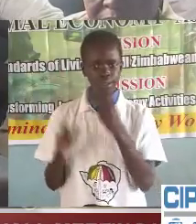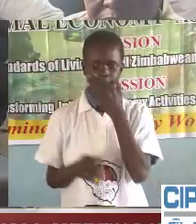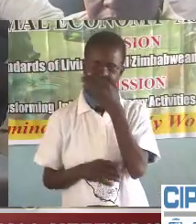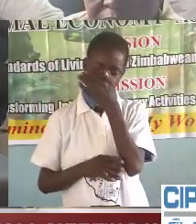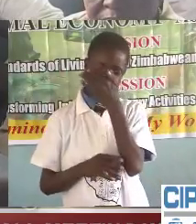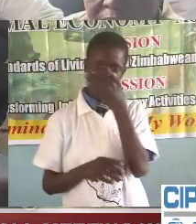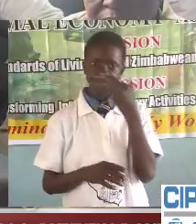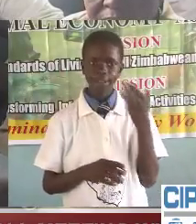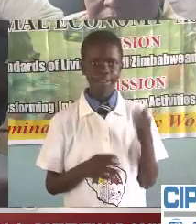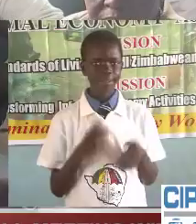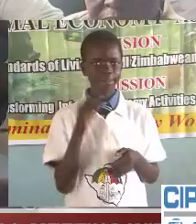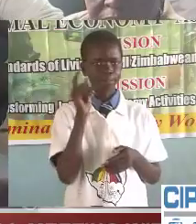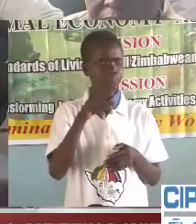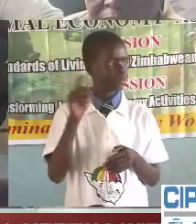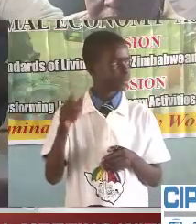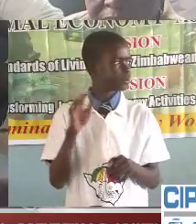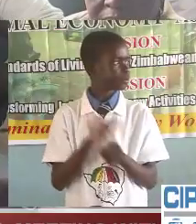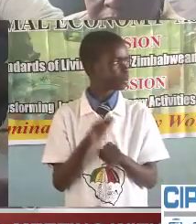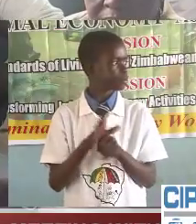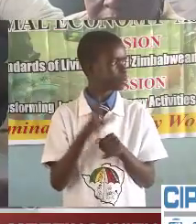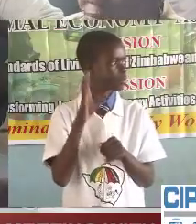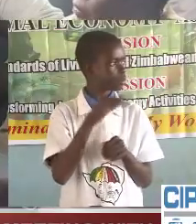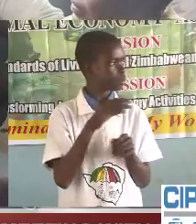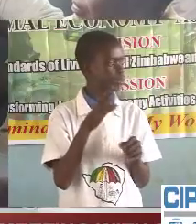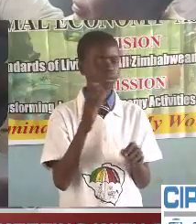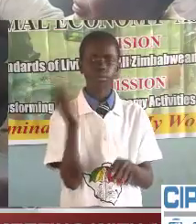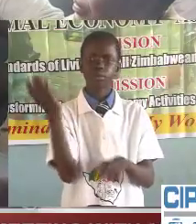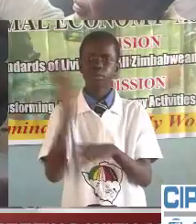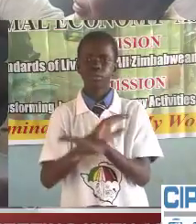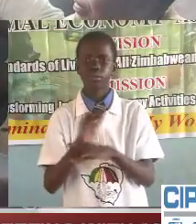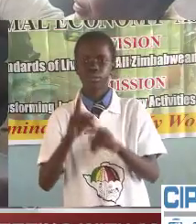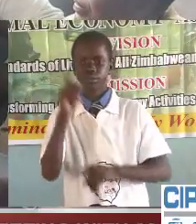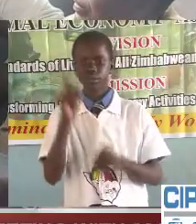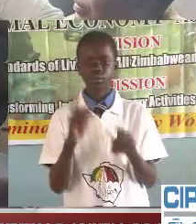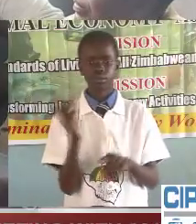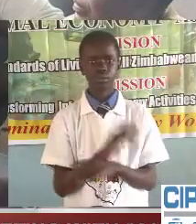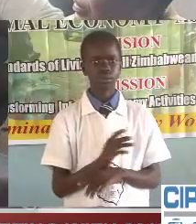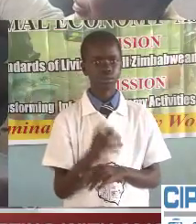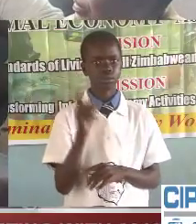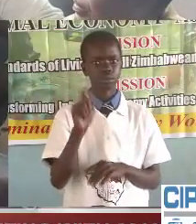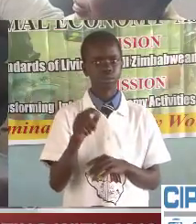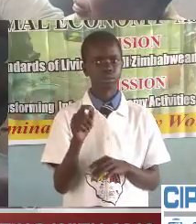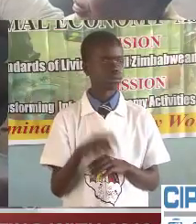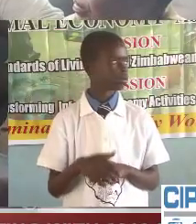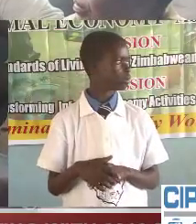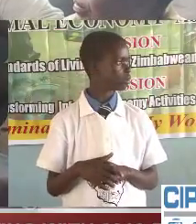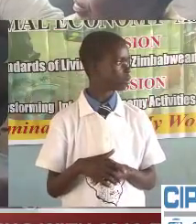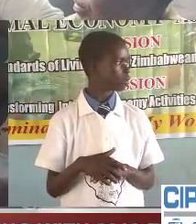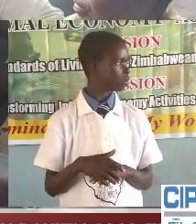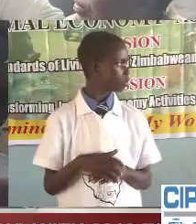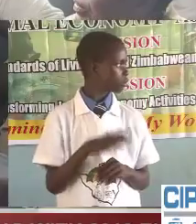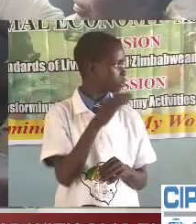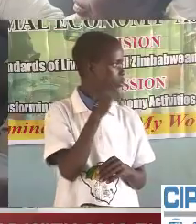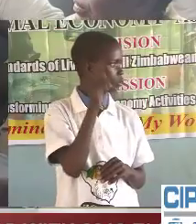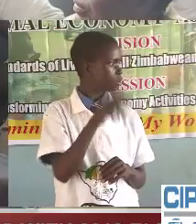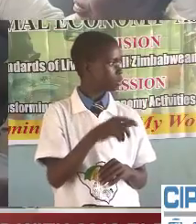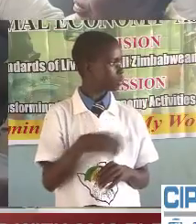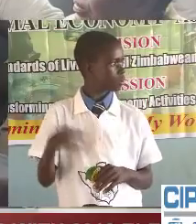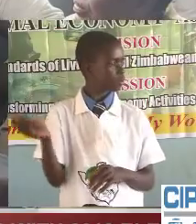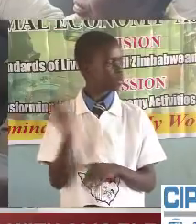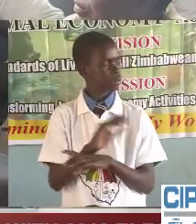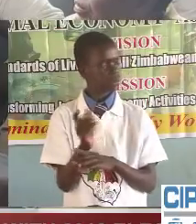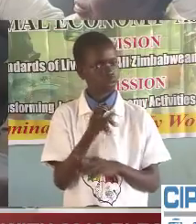mutauro wataura kuti hamuna kumbotaura nezvevanhu vanotengesa. Ichokwadi hamuna kutaura nezvaizvozvo. Uyezve maenda